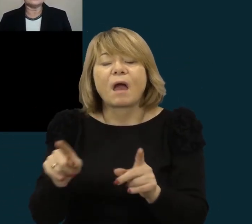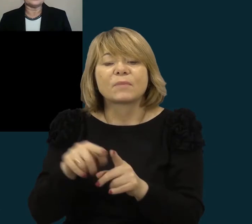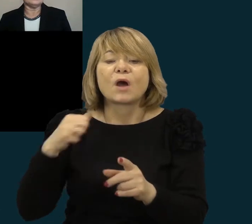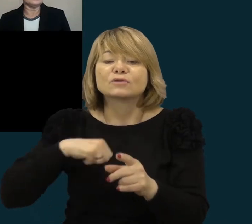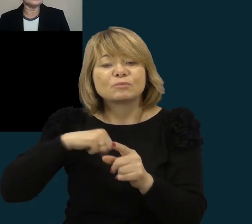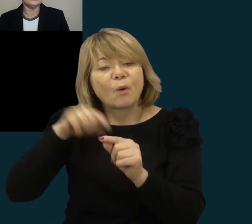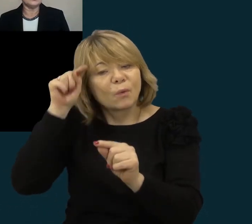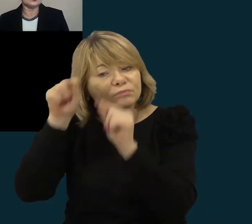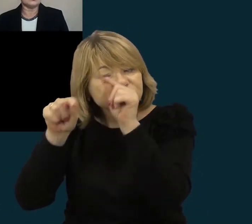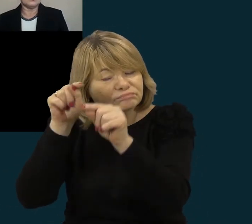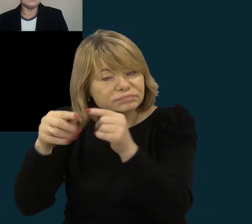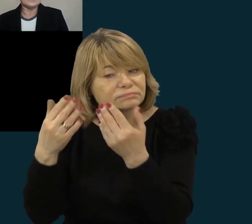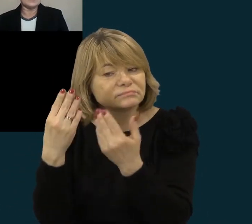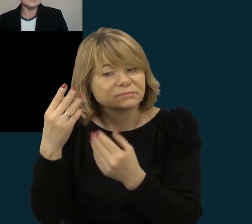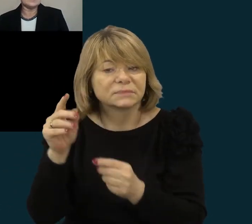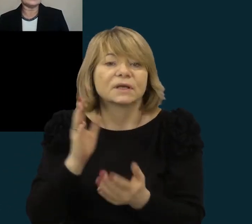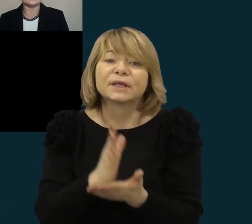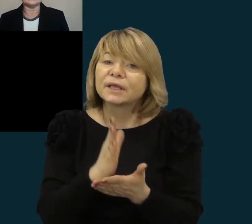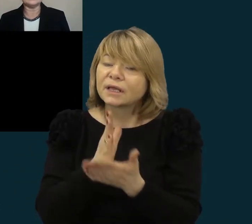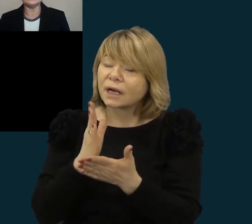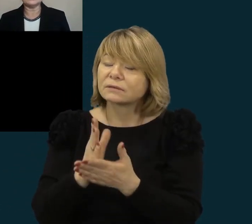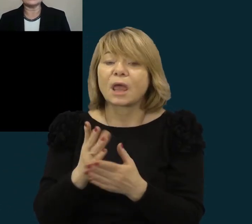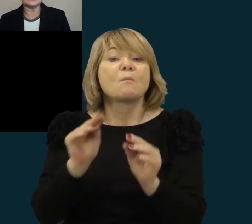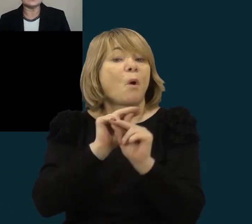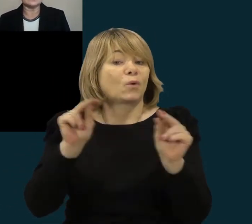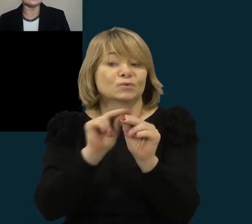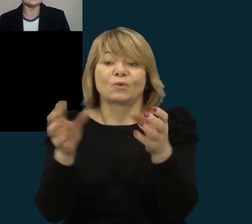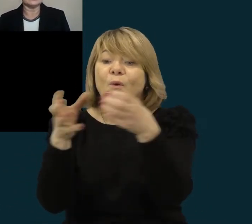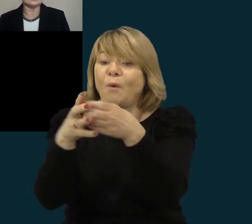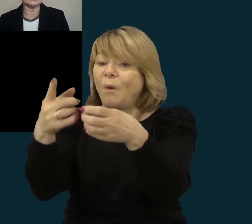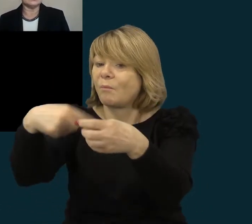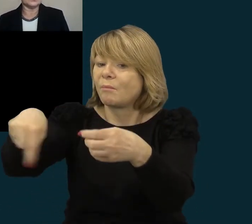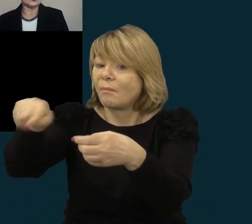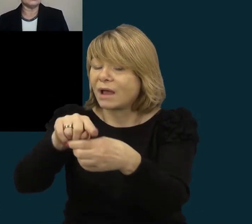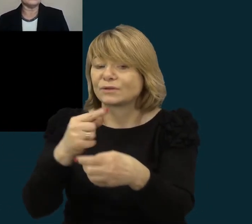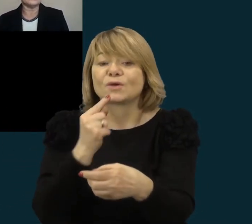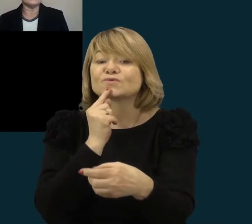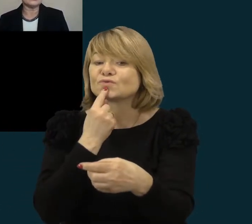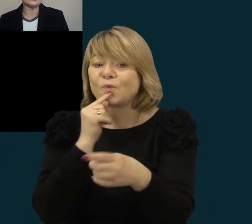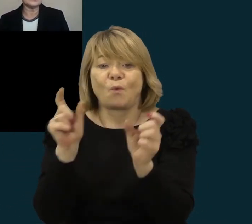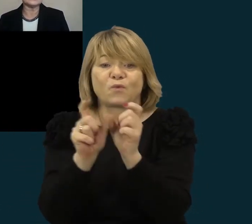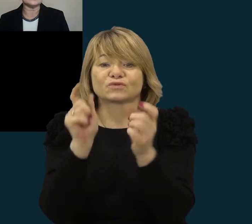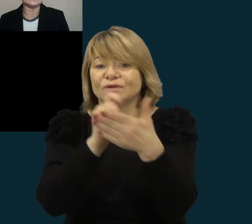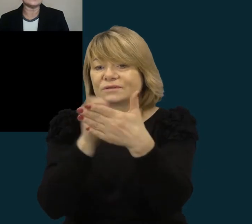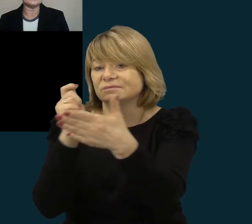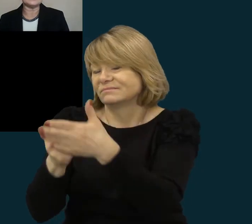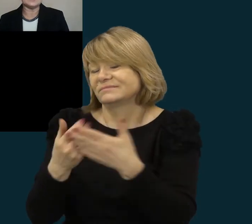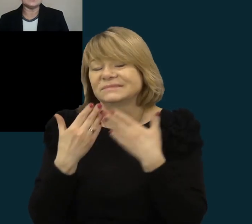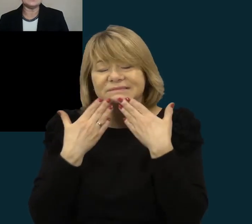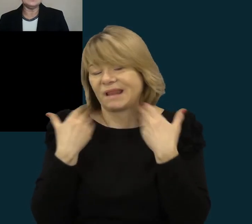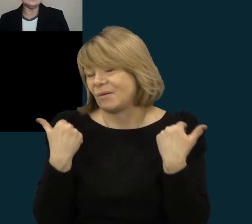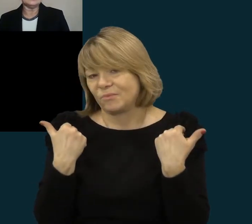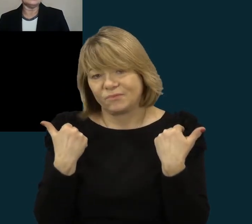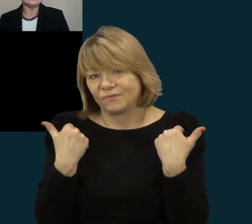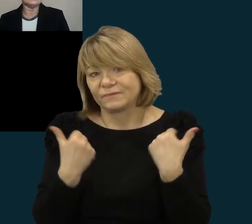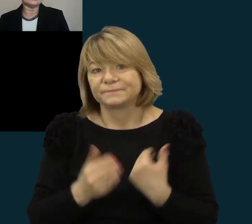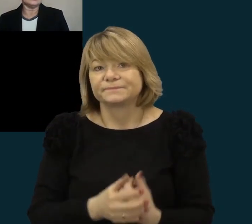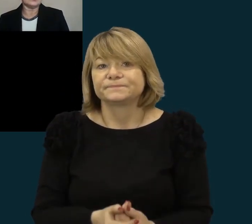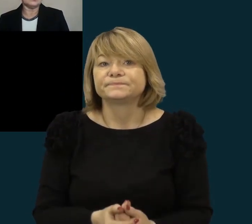todėl mūsų moktojų komandai tikrai nebuvo sudėtingas sukurti užduotis ir jas pateikti